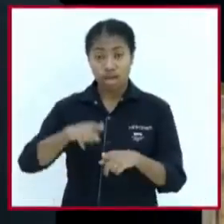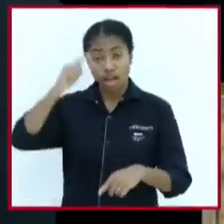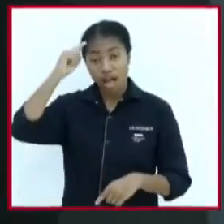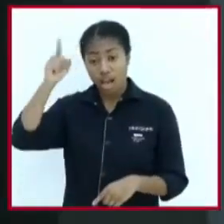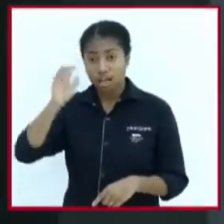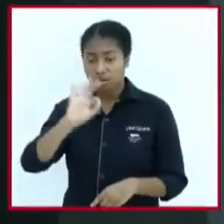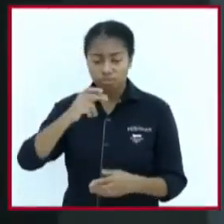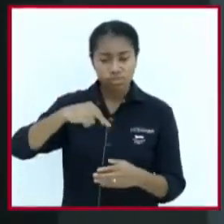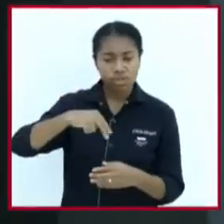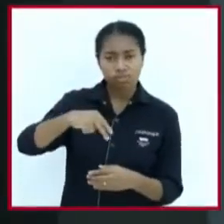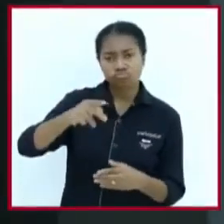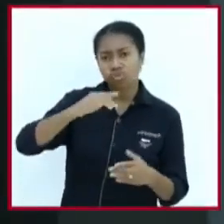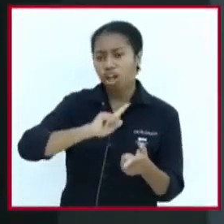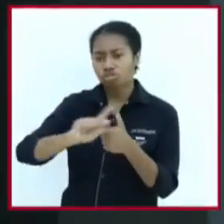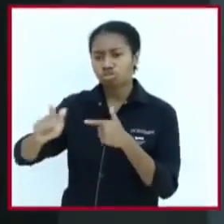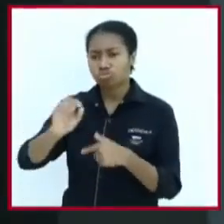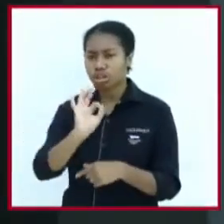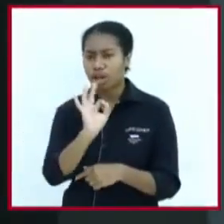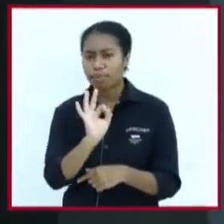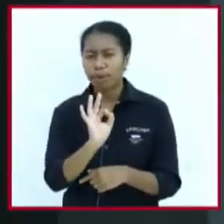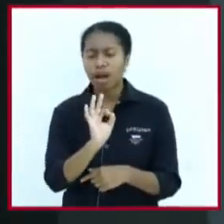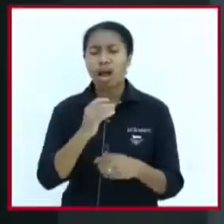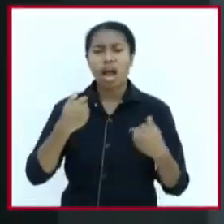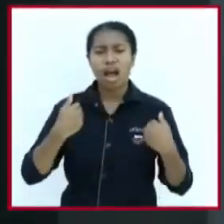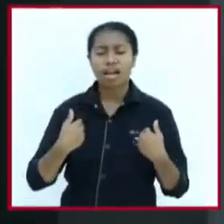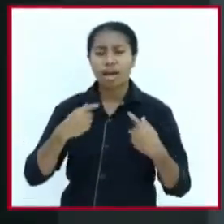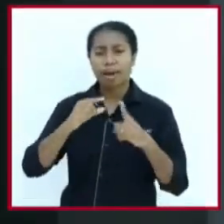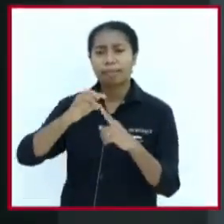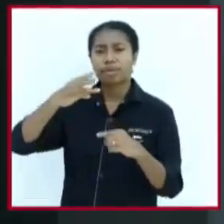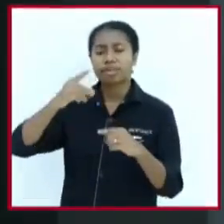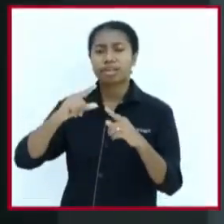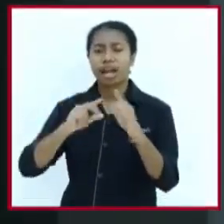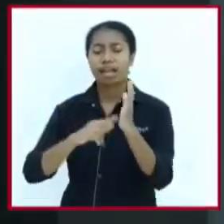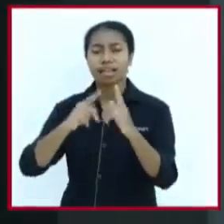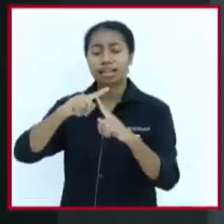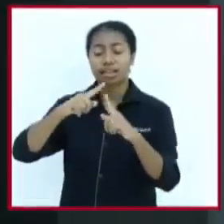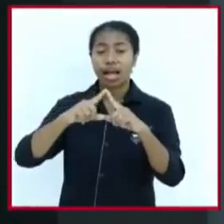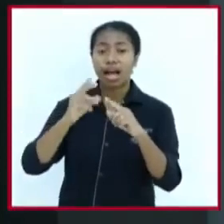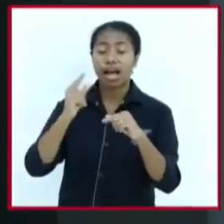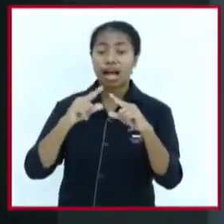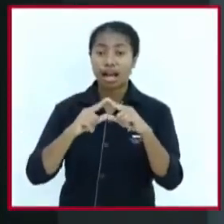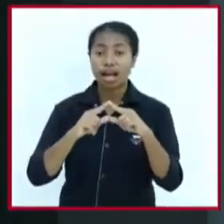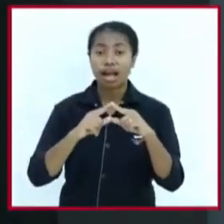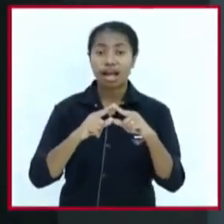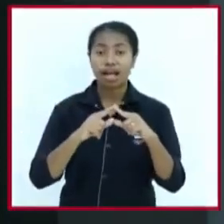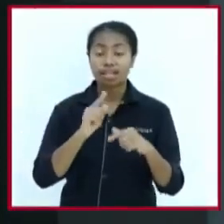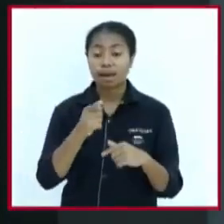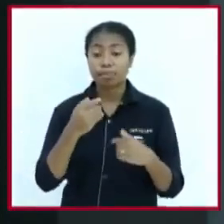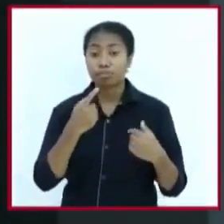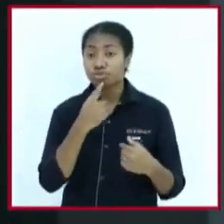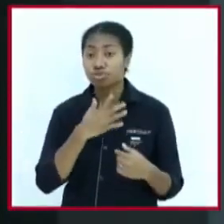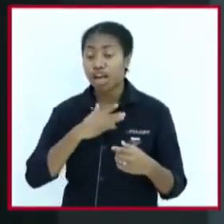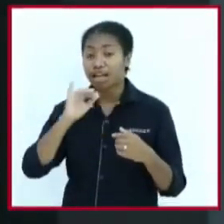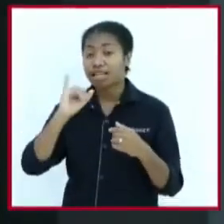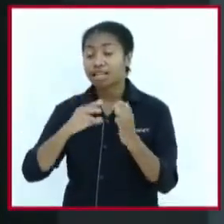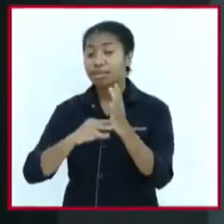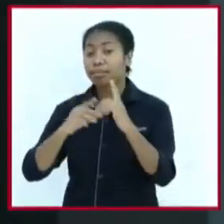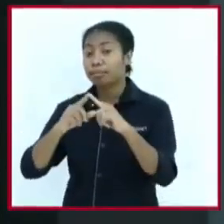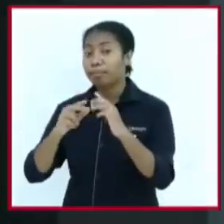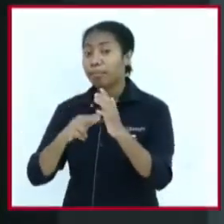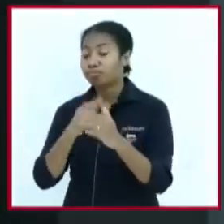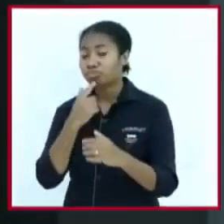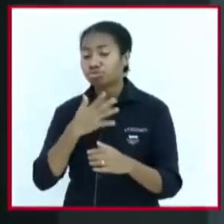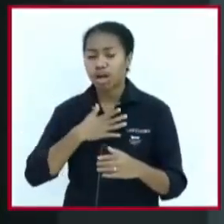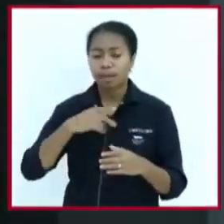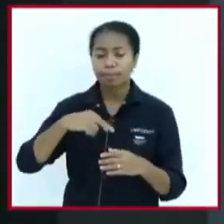Allah tidak mau menemui manusia di luar imam-imam itu perantara Hai maka penulis